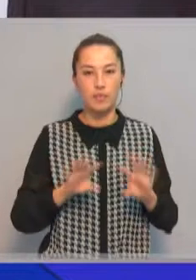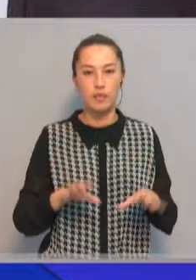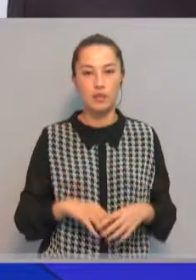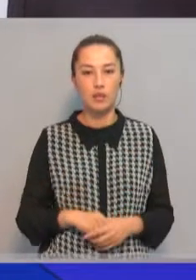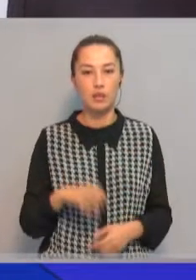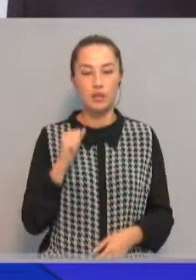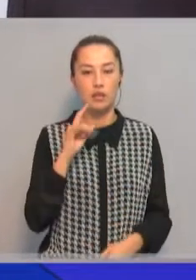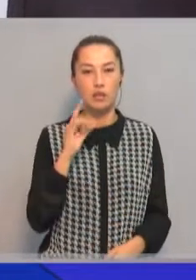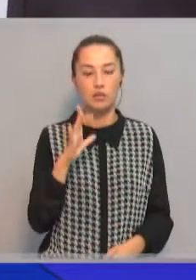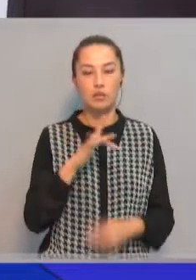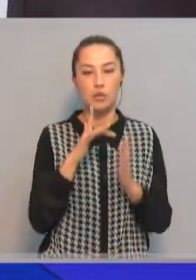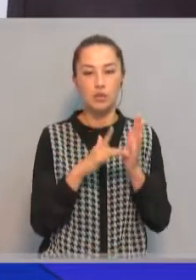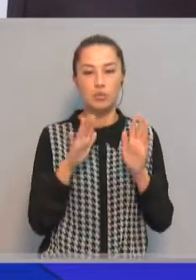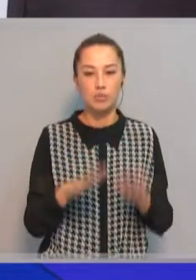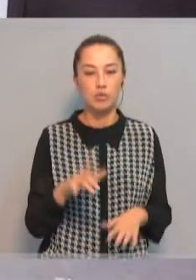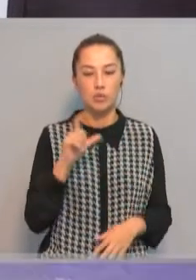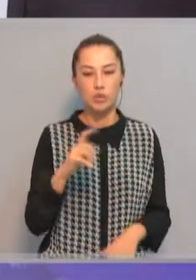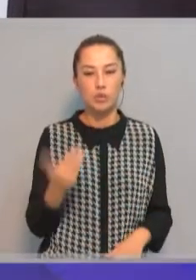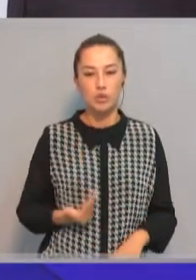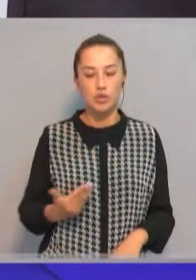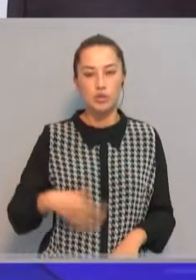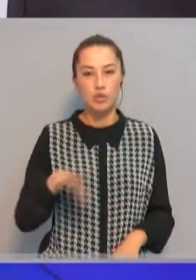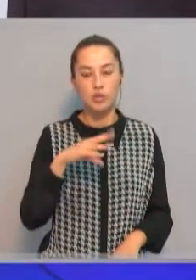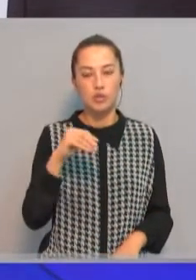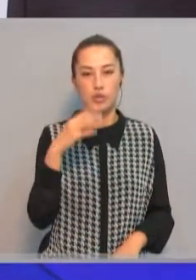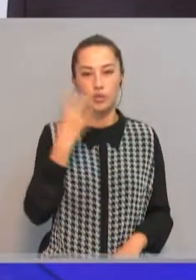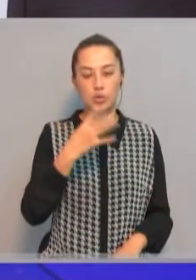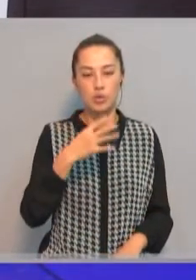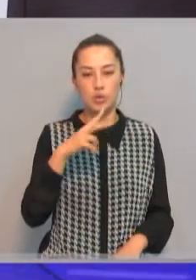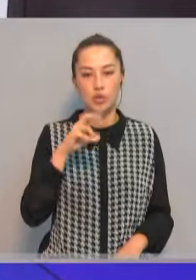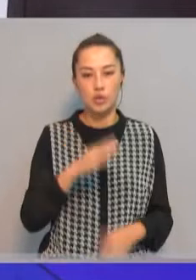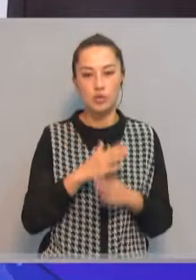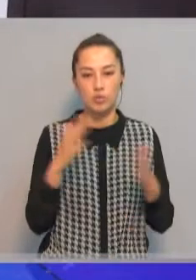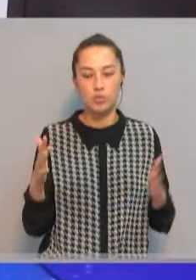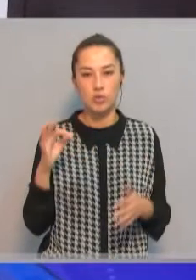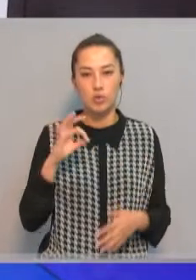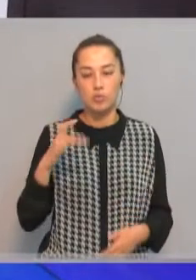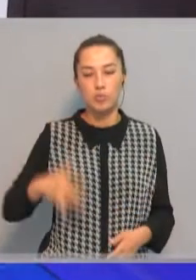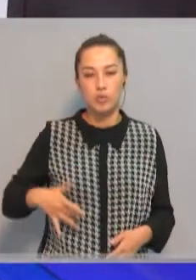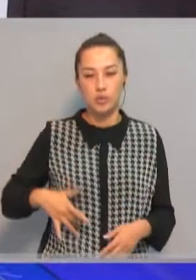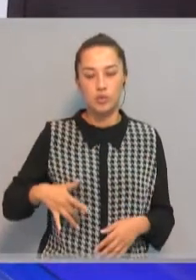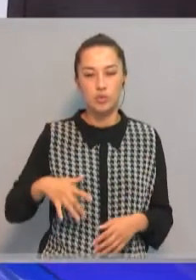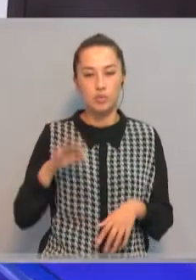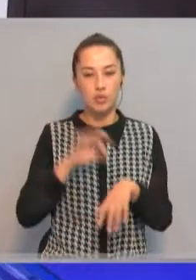Арыс қаласындағы тұрғындардың арасында 40-тан астам азамат созылмалы бүйрек